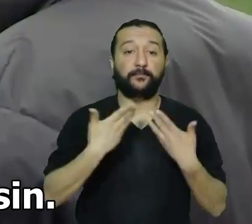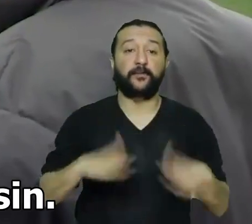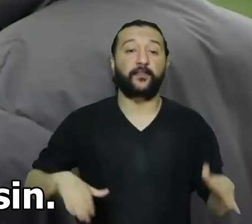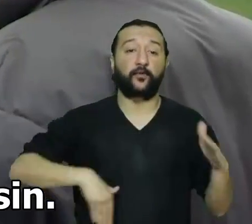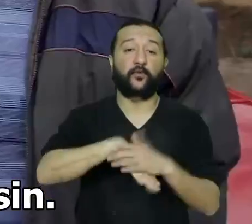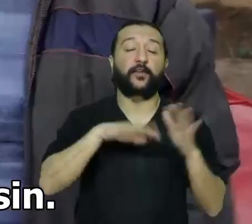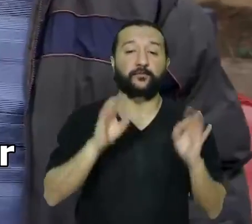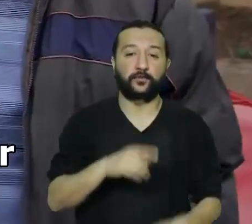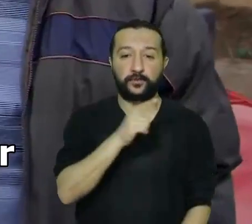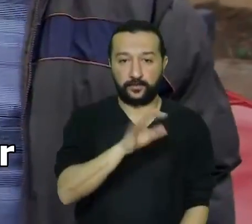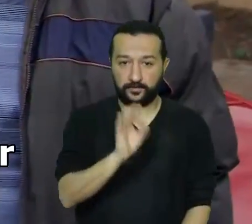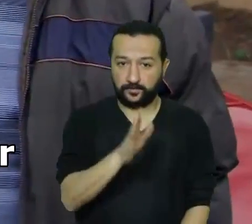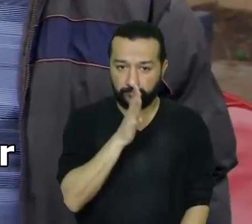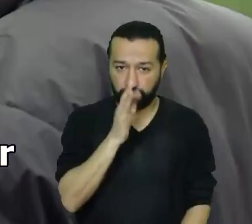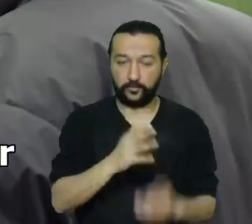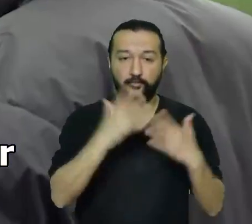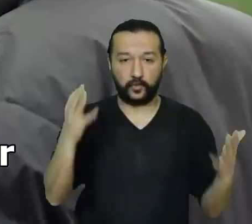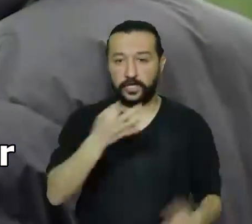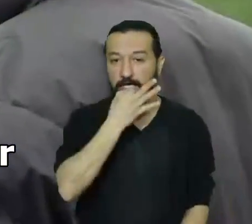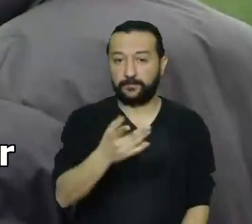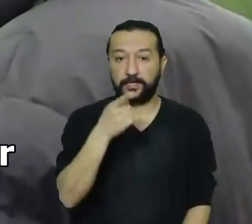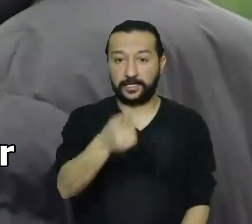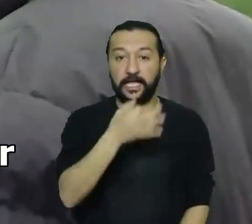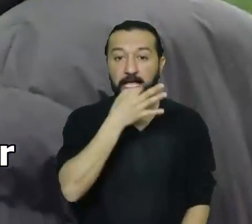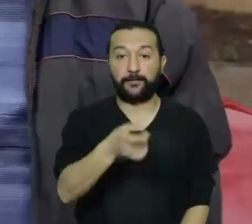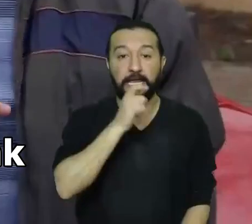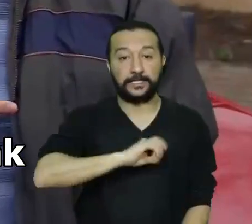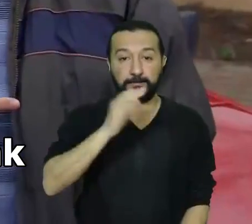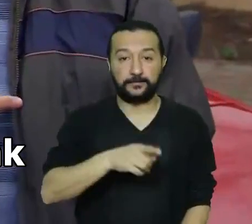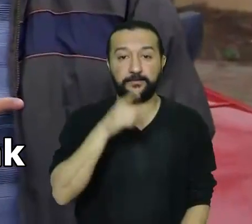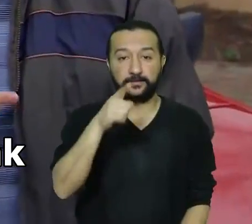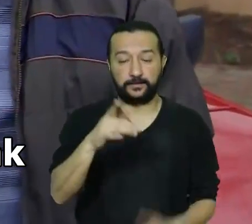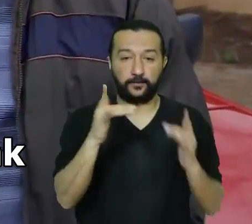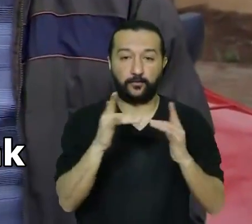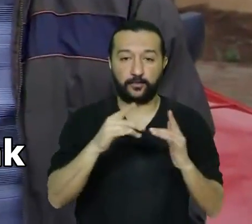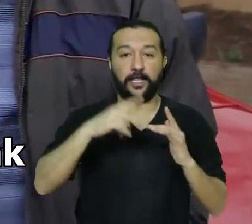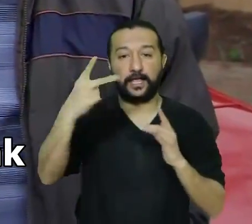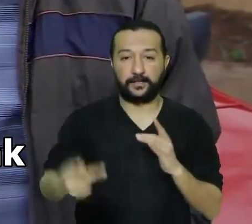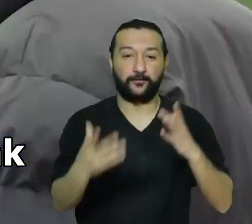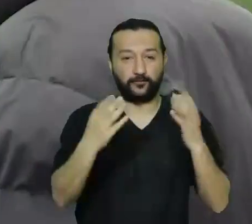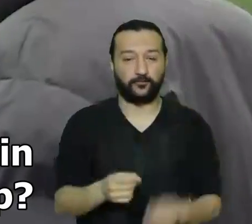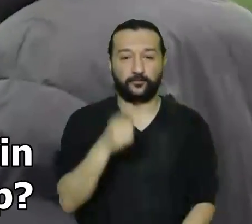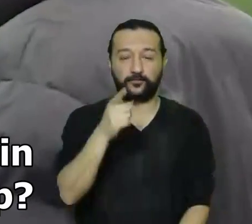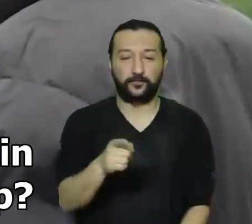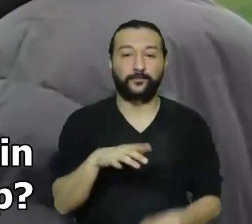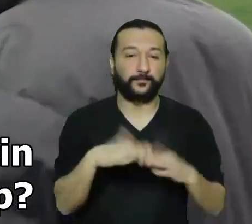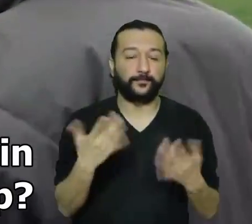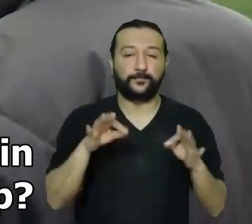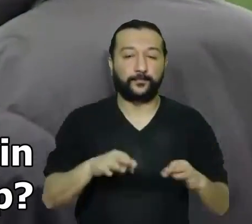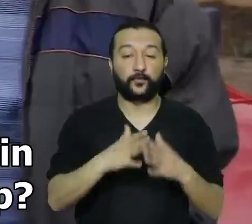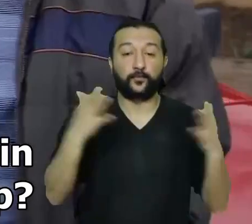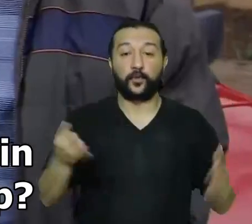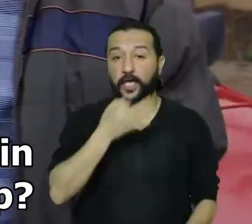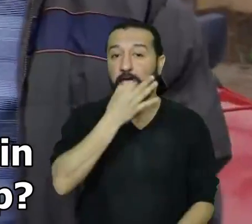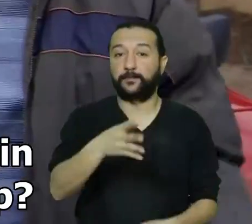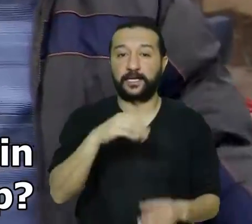önüne koyardı kesin. Tabii ki büyük haber. Eğer bu haberi atlasaydın sen de köprüden atlamak zorunda kaldın. Peki bu büyük